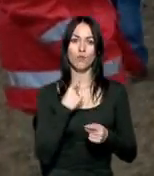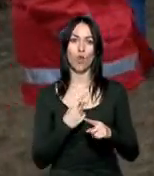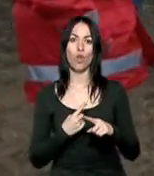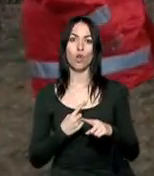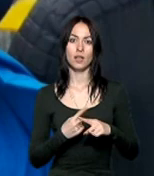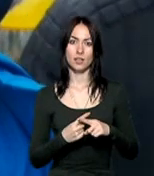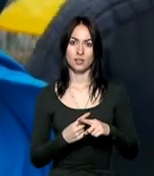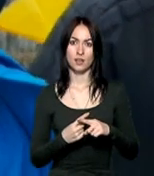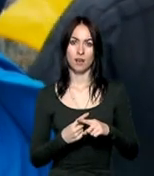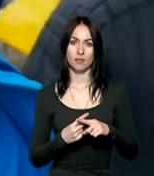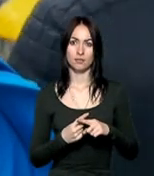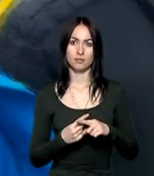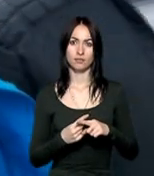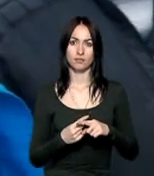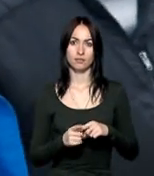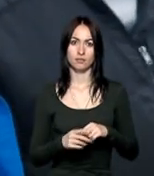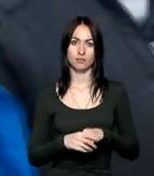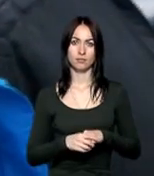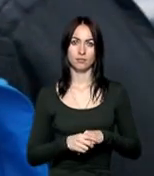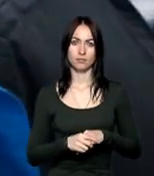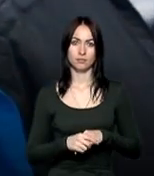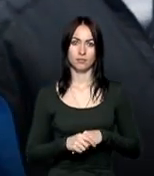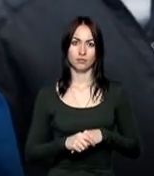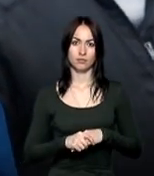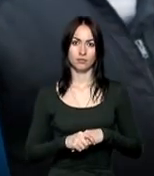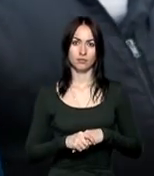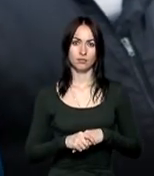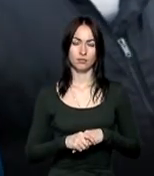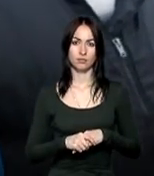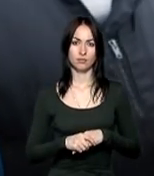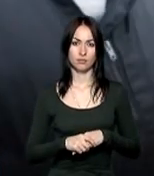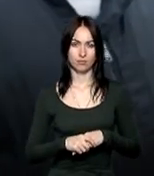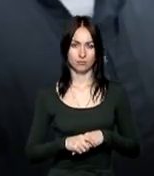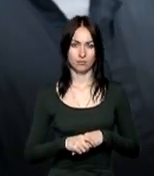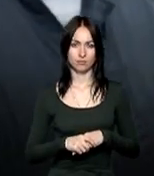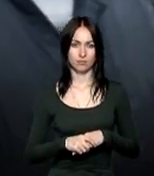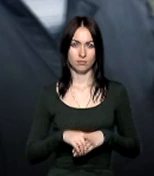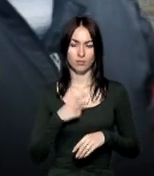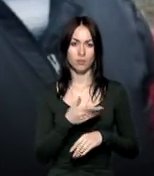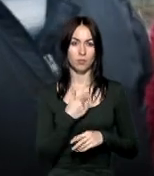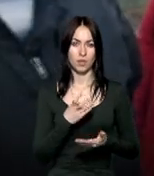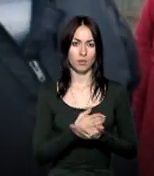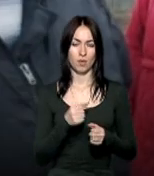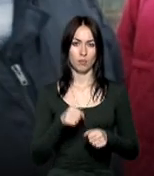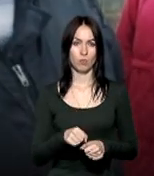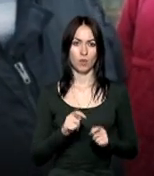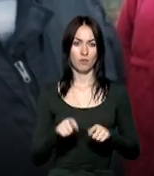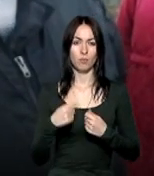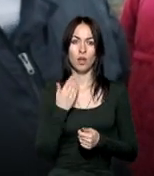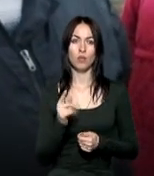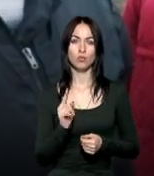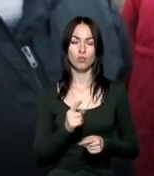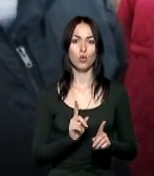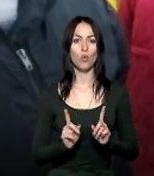Хреста. Продукти харчування туди в обсервацію ми не маємо права передавати. А чому? А